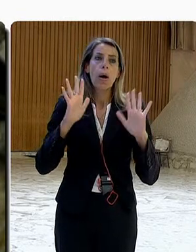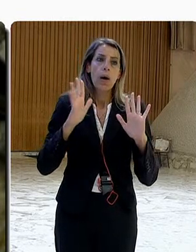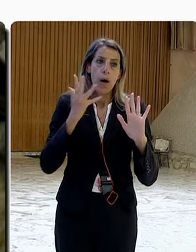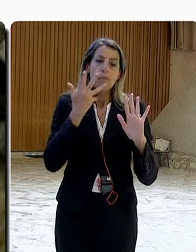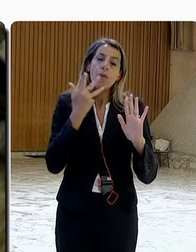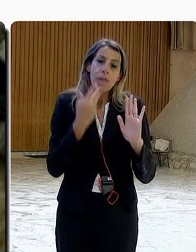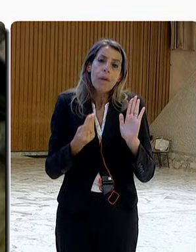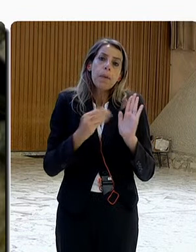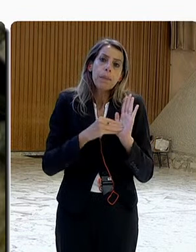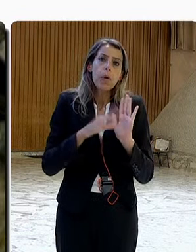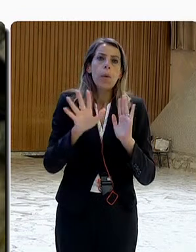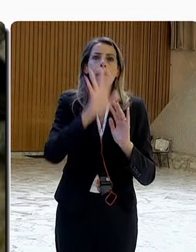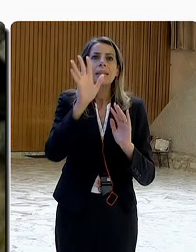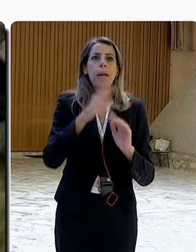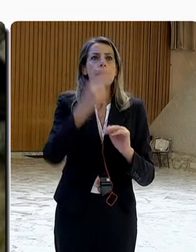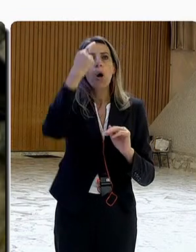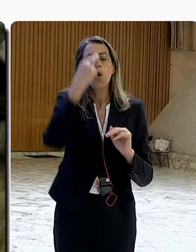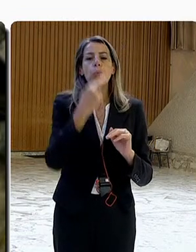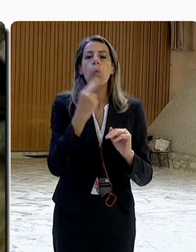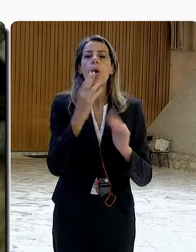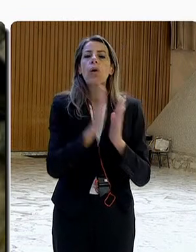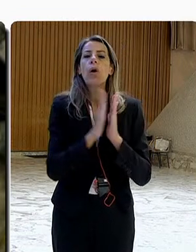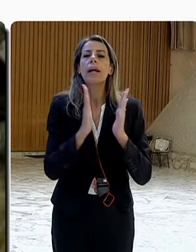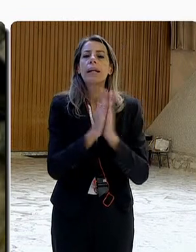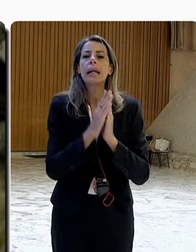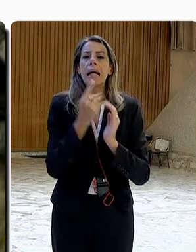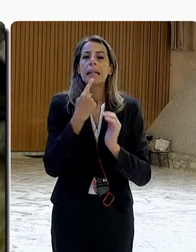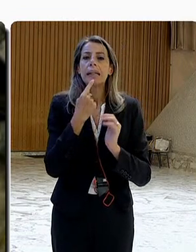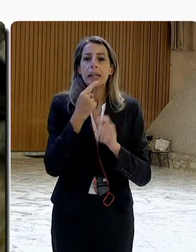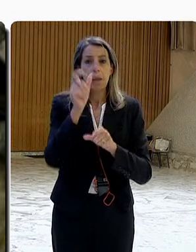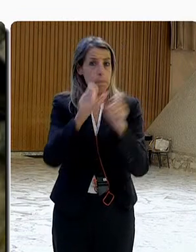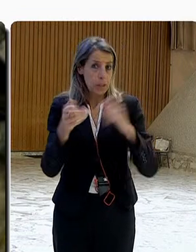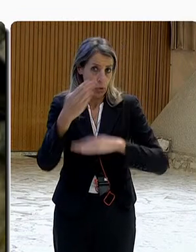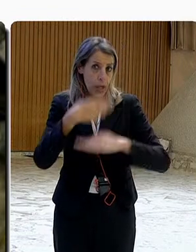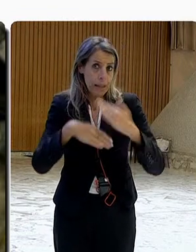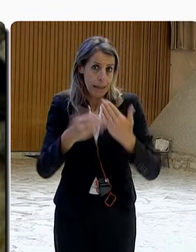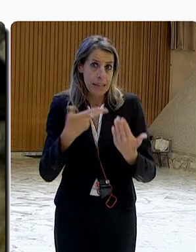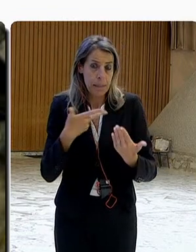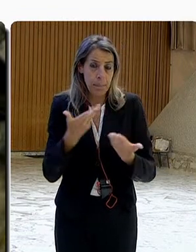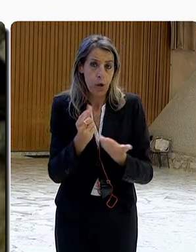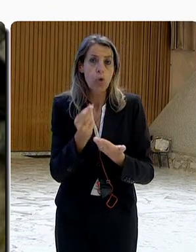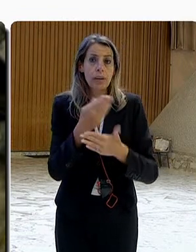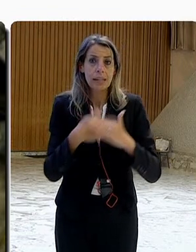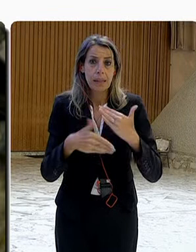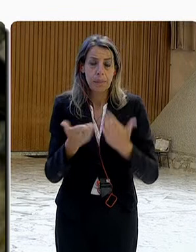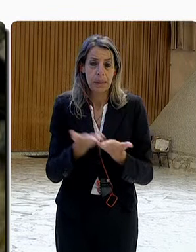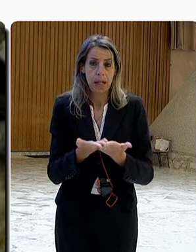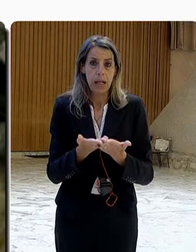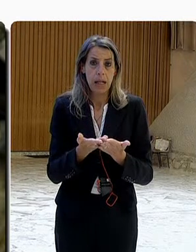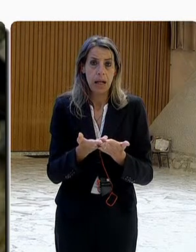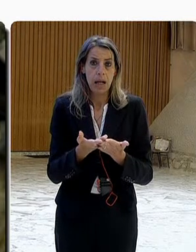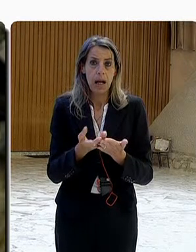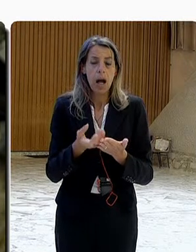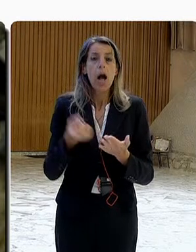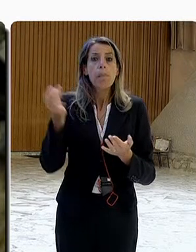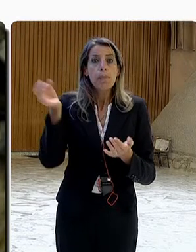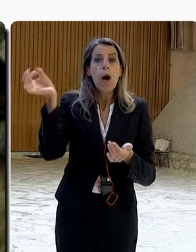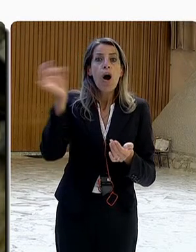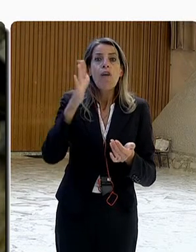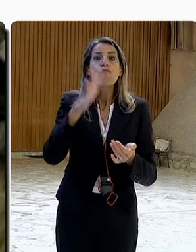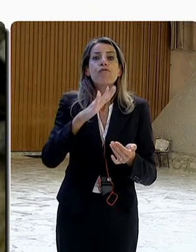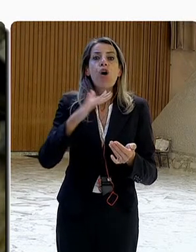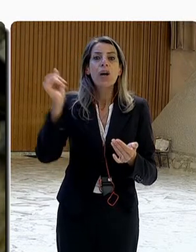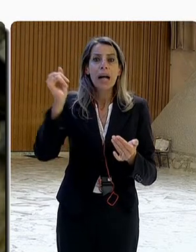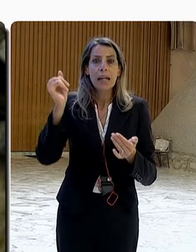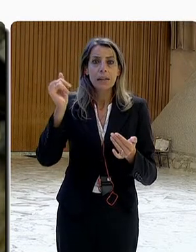Penso al ruolo ecclesiale delle persone con disabilità, alla vocazione ecclesiale